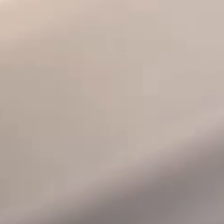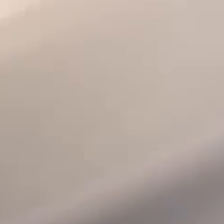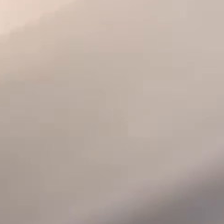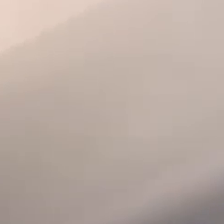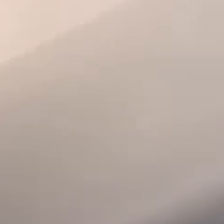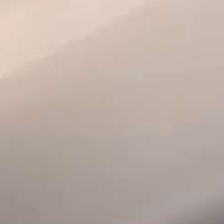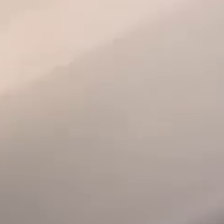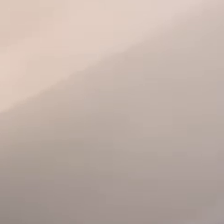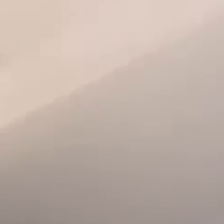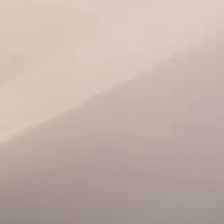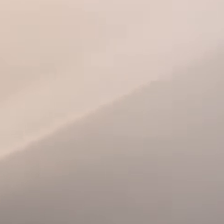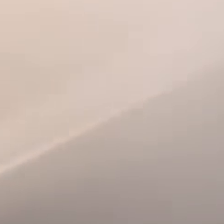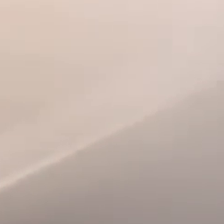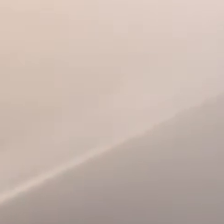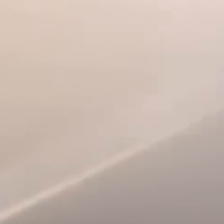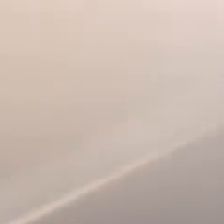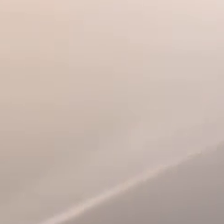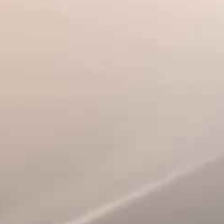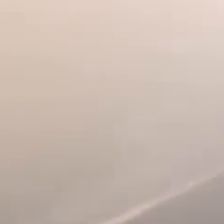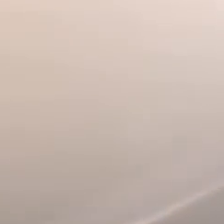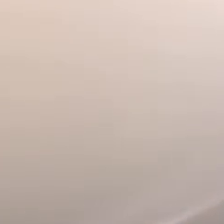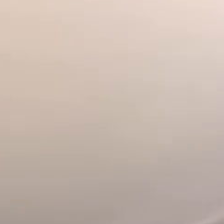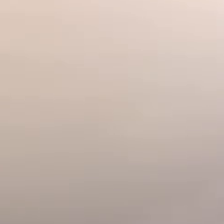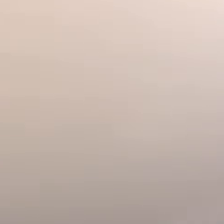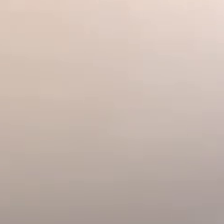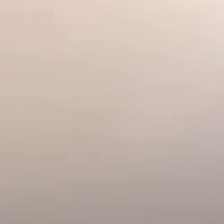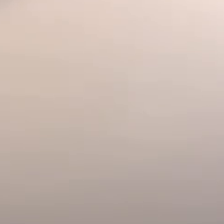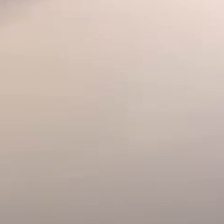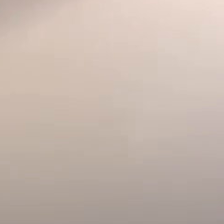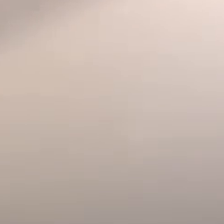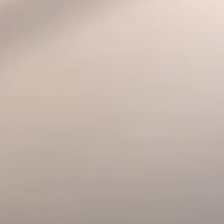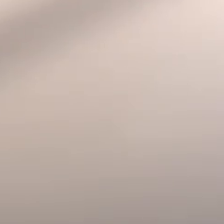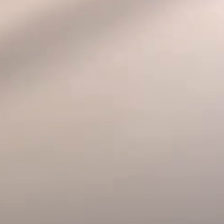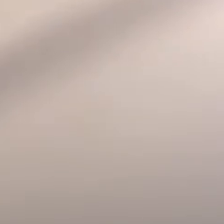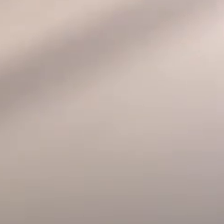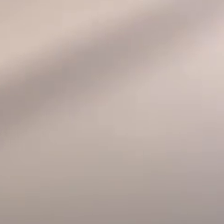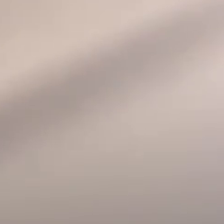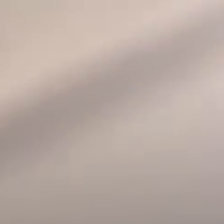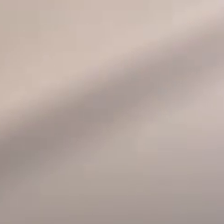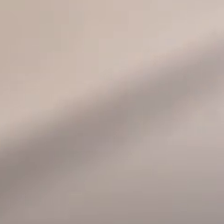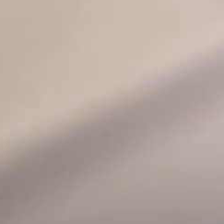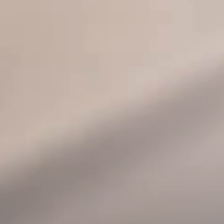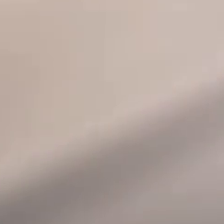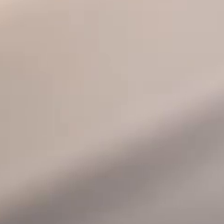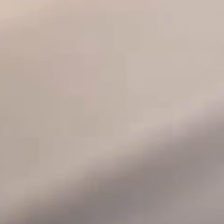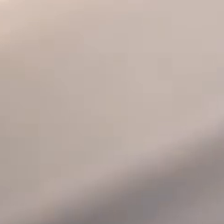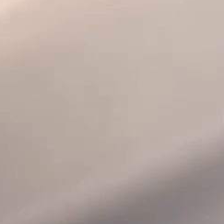channel. Para sa mga kapuso abroad, pwede nyo rin kaming makasama sa GMA Pinoy